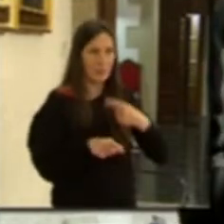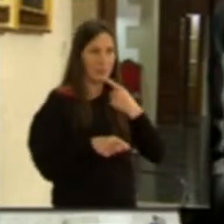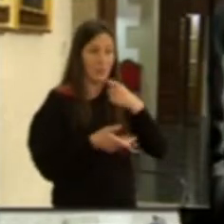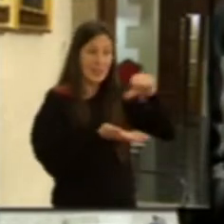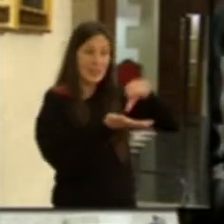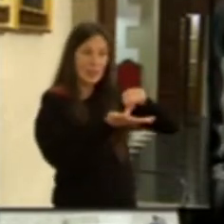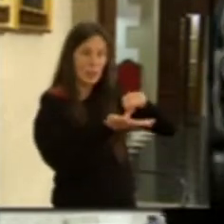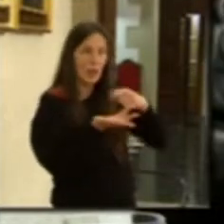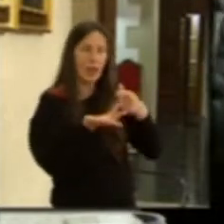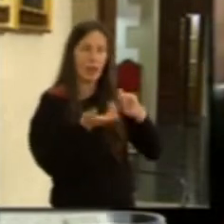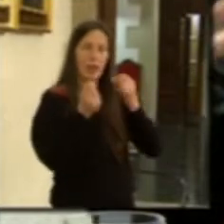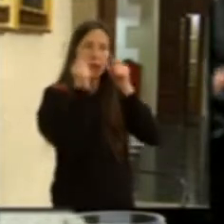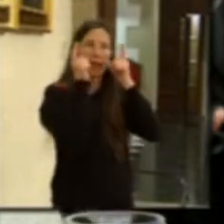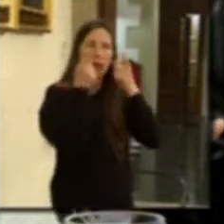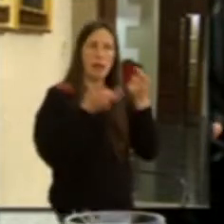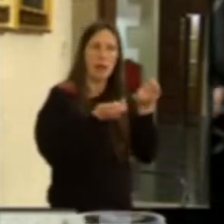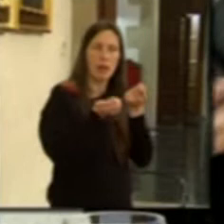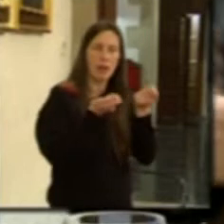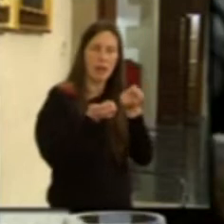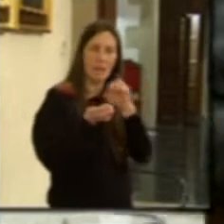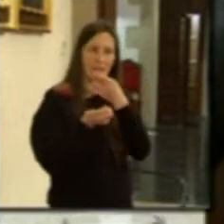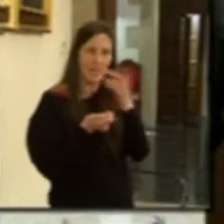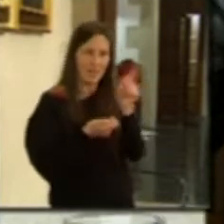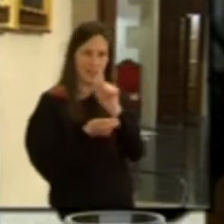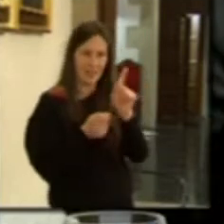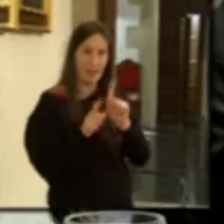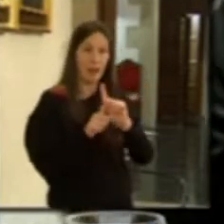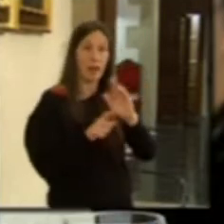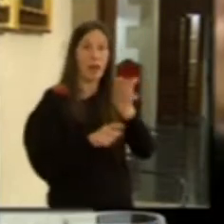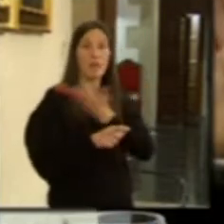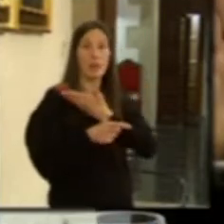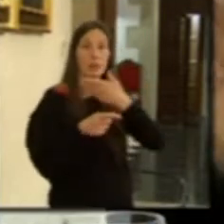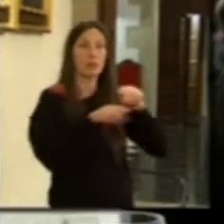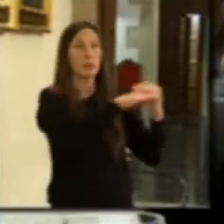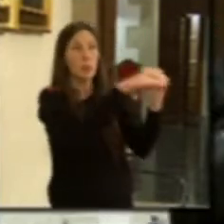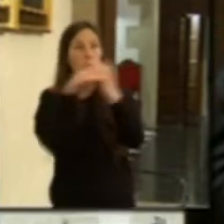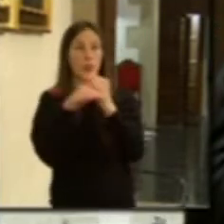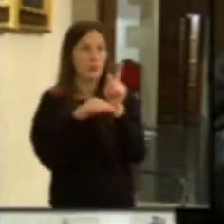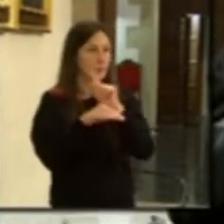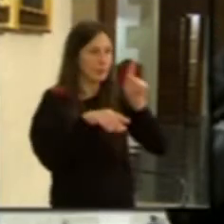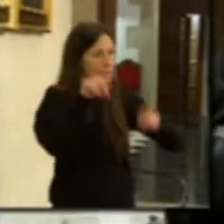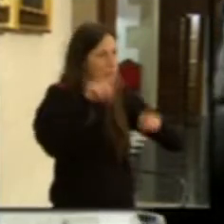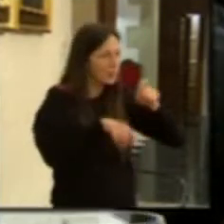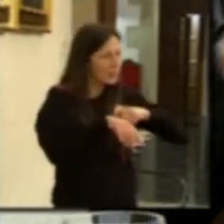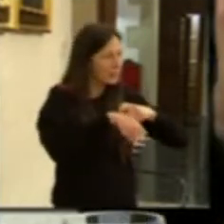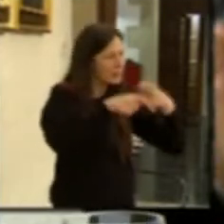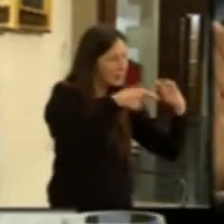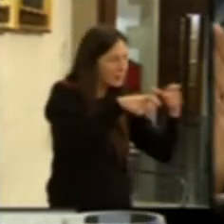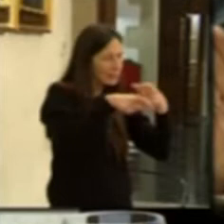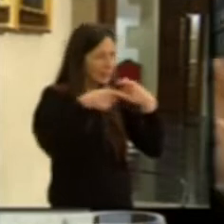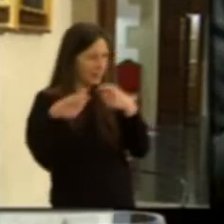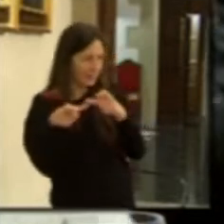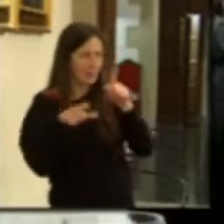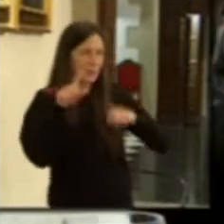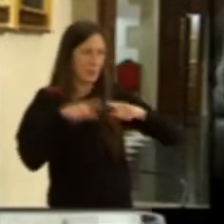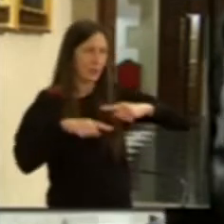volíem mesurar les coses, perquè no era tan fàcil com dir afecta a totes les ciutats. No, depèn de la gestió que es faci, depèn de com es